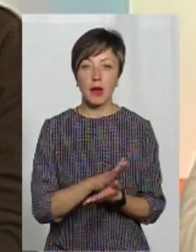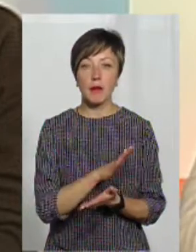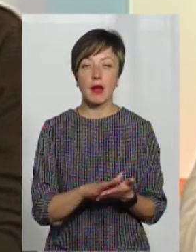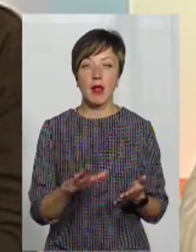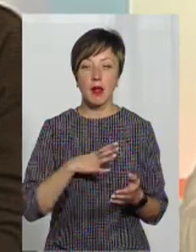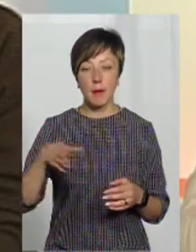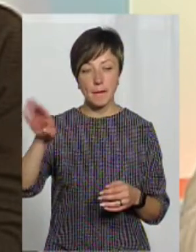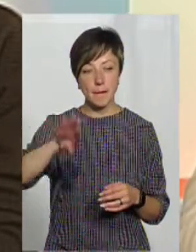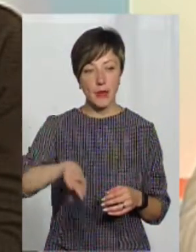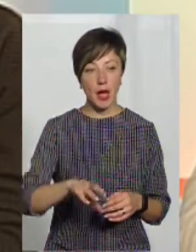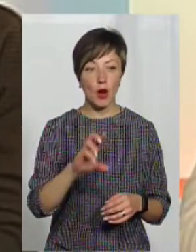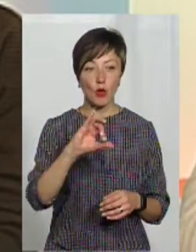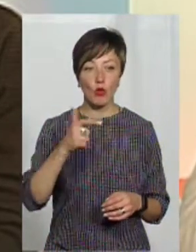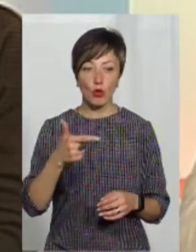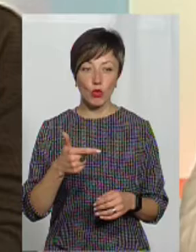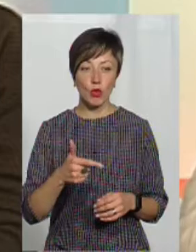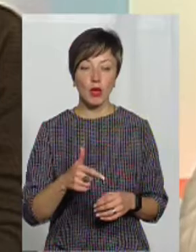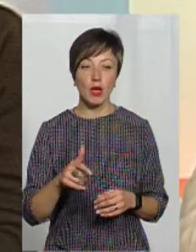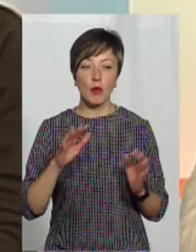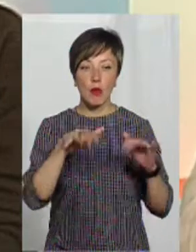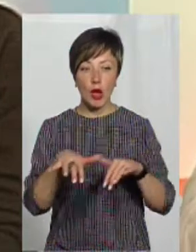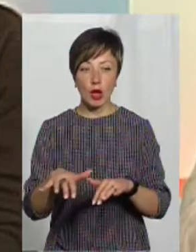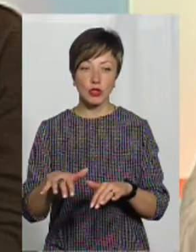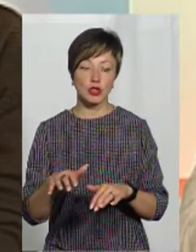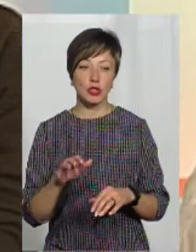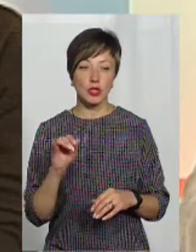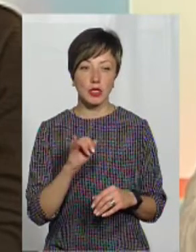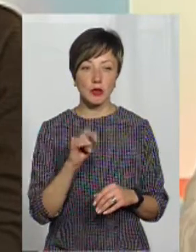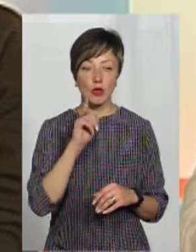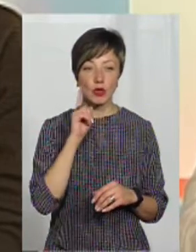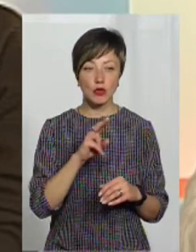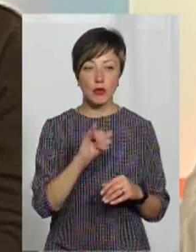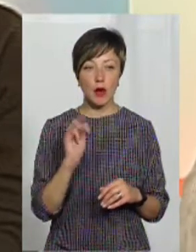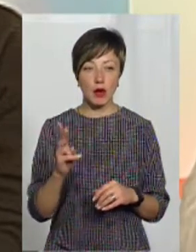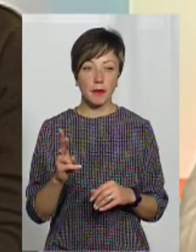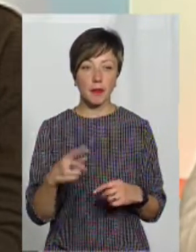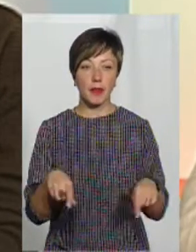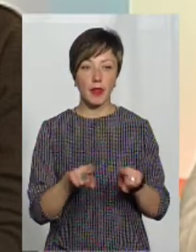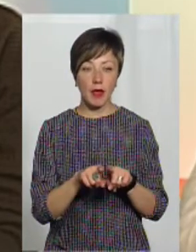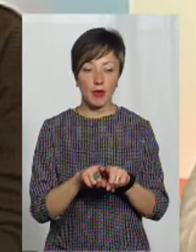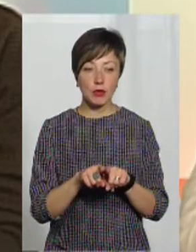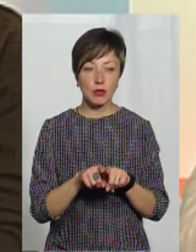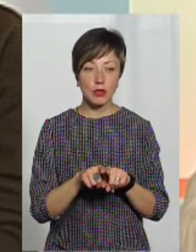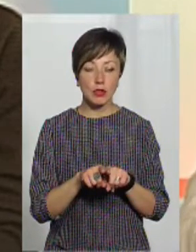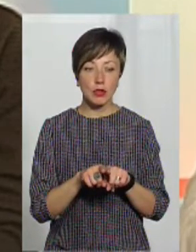прибирали берег Південного Бугу, пляж безпосередньо в молодіжному парку, також на